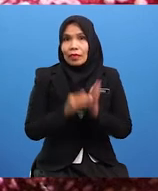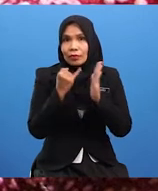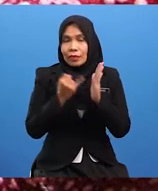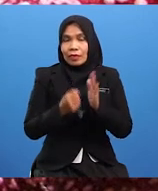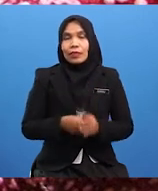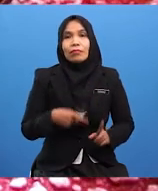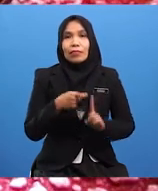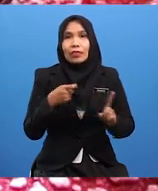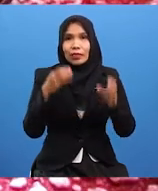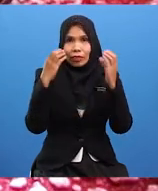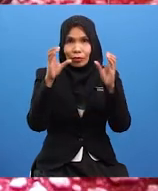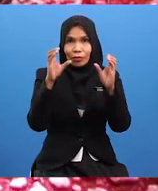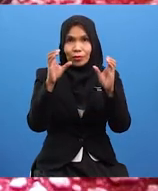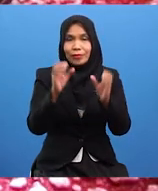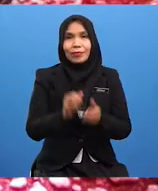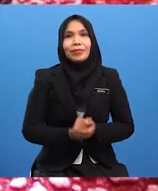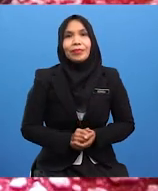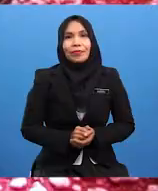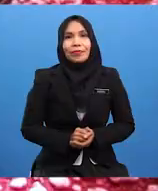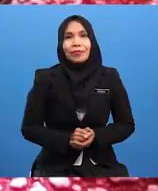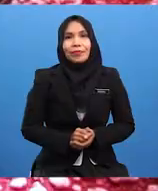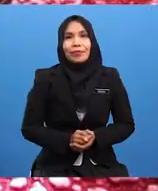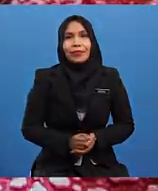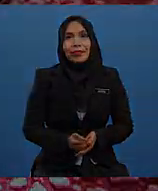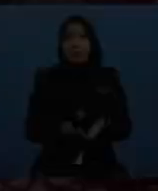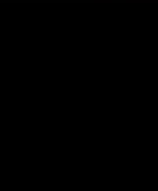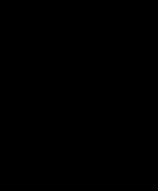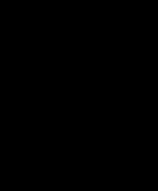seni dari Cikgu. Koto Luadan. Terima kasih.